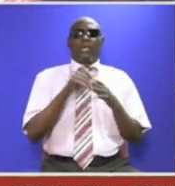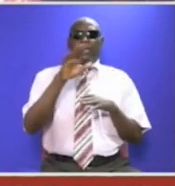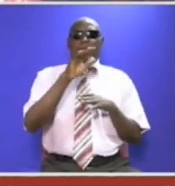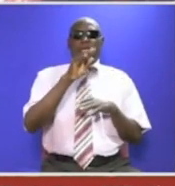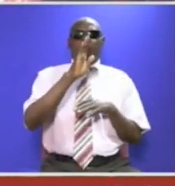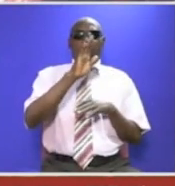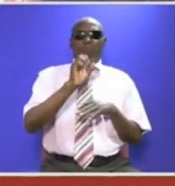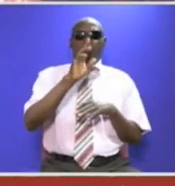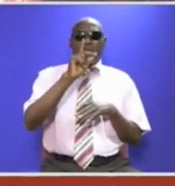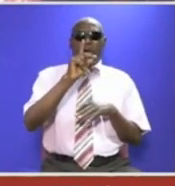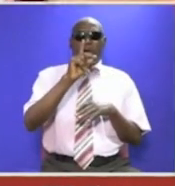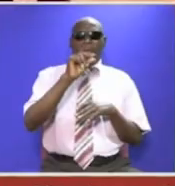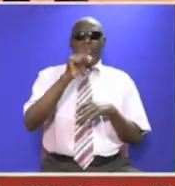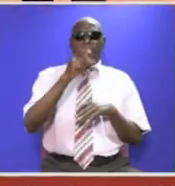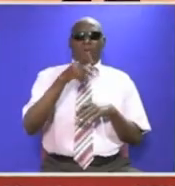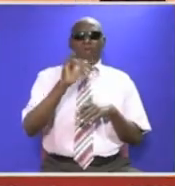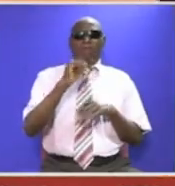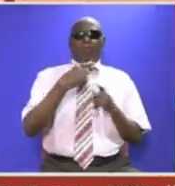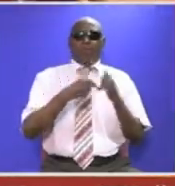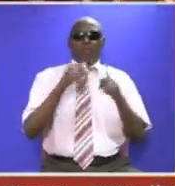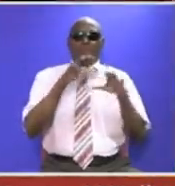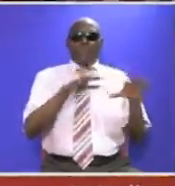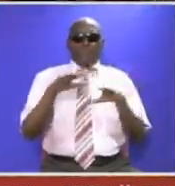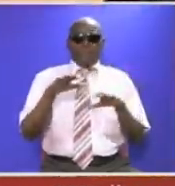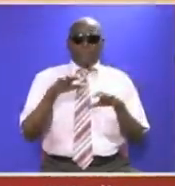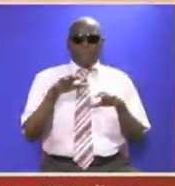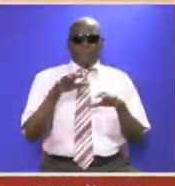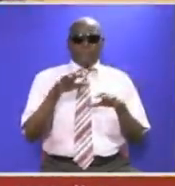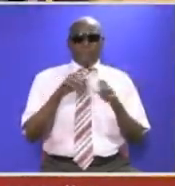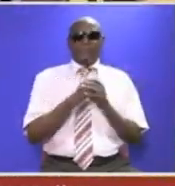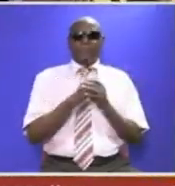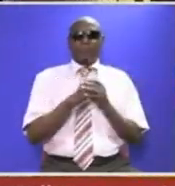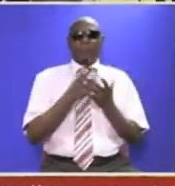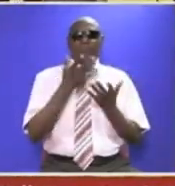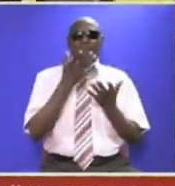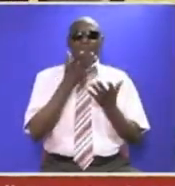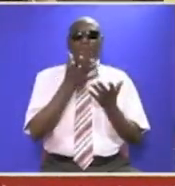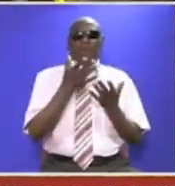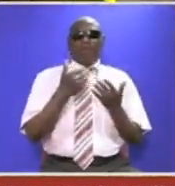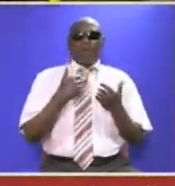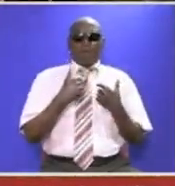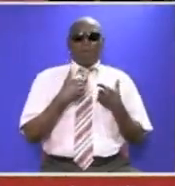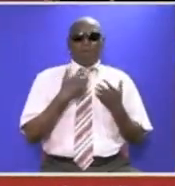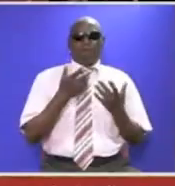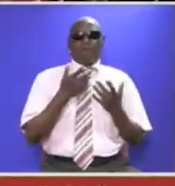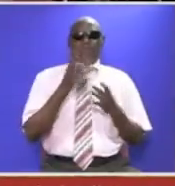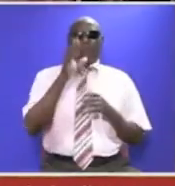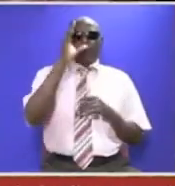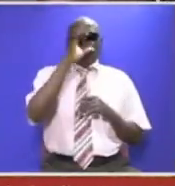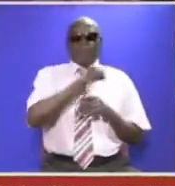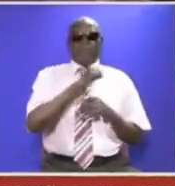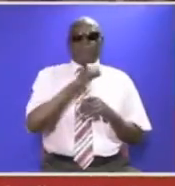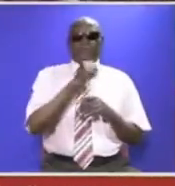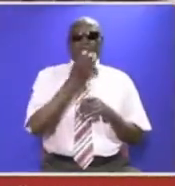kaunti ya Busia wameendelea kuteseka na kujipata katika njia panda baada ya kukosa kugawiwa chakula